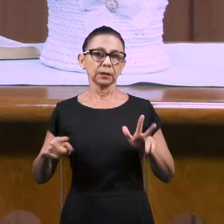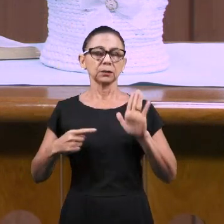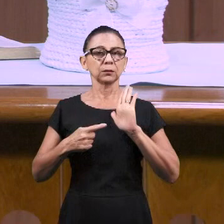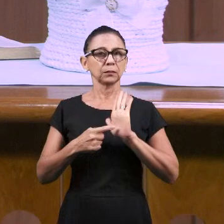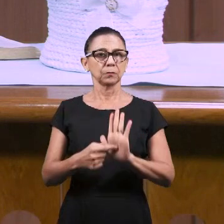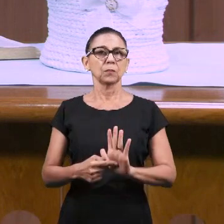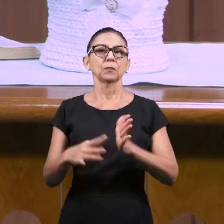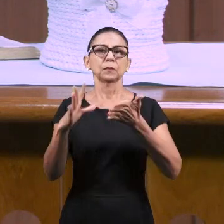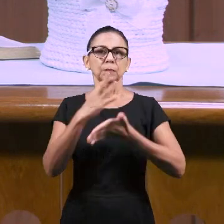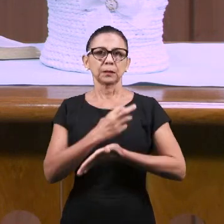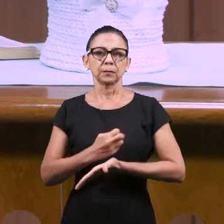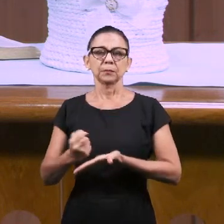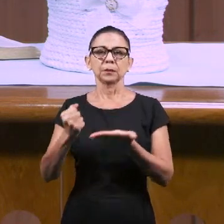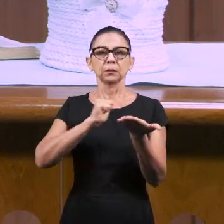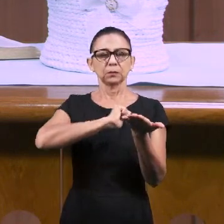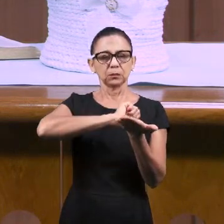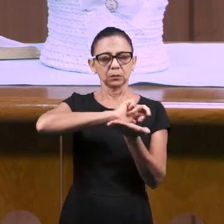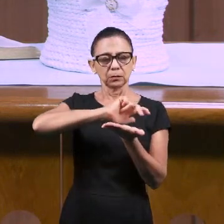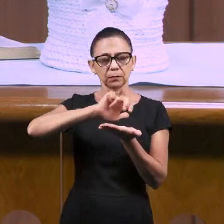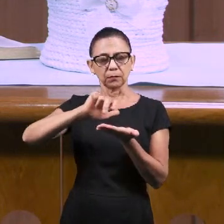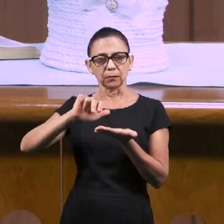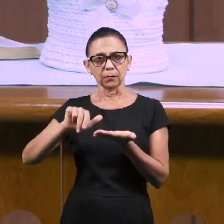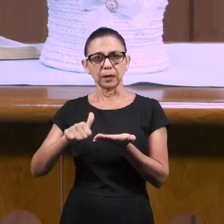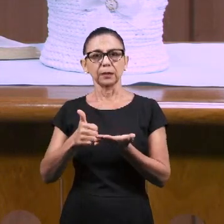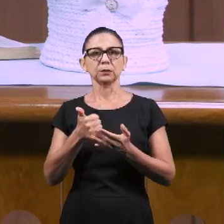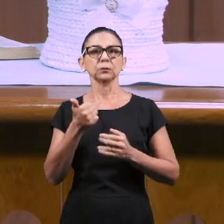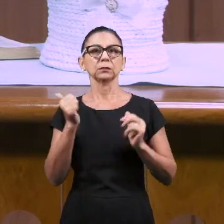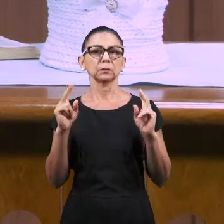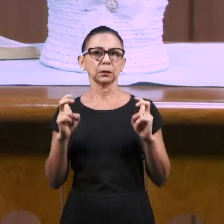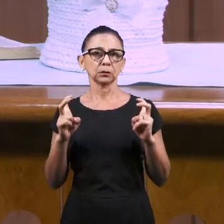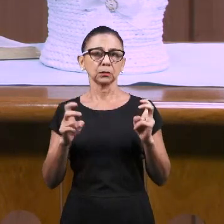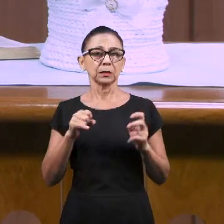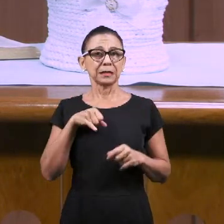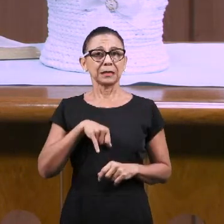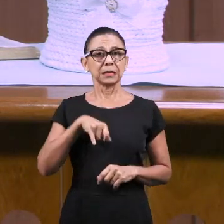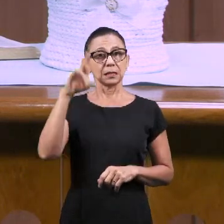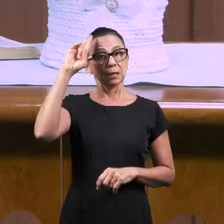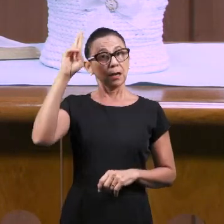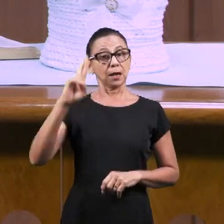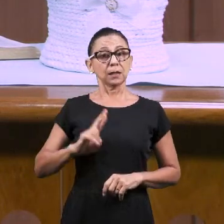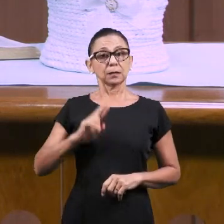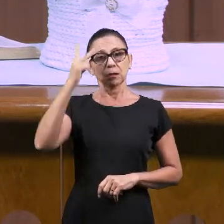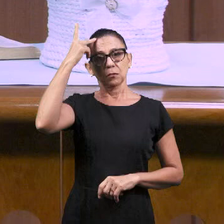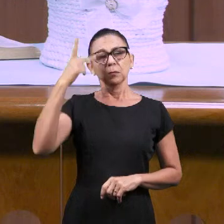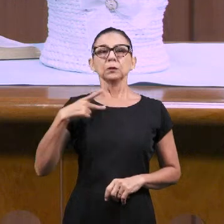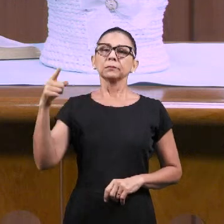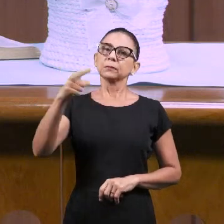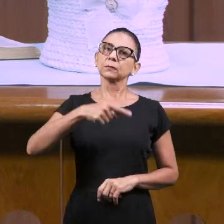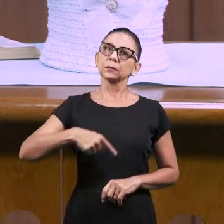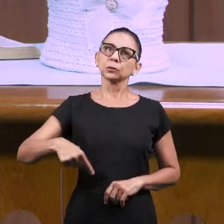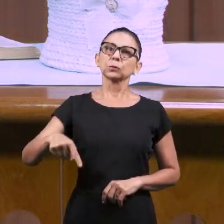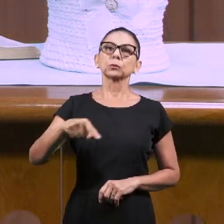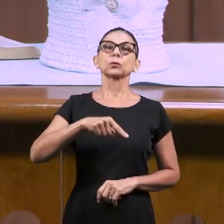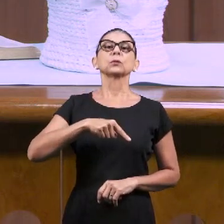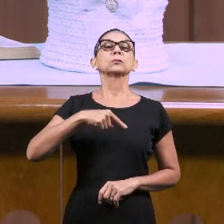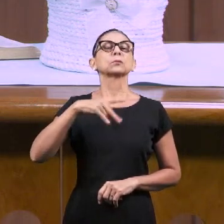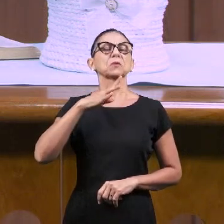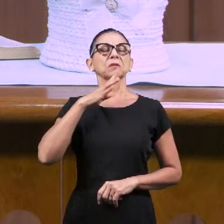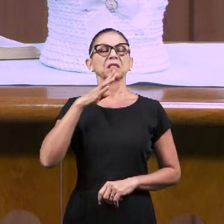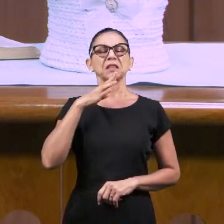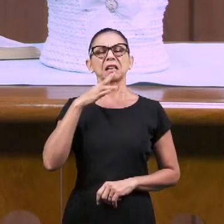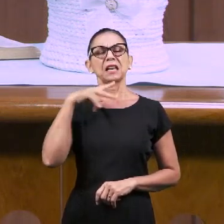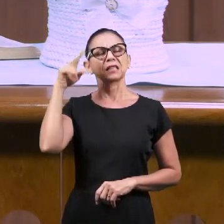comprises par révélation. Si c'est par la raison, on va rester dans ce que tout le